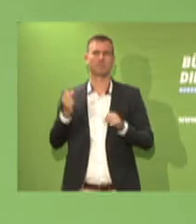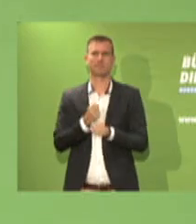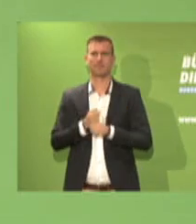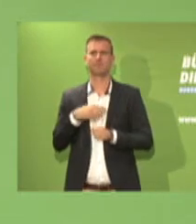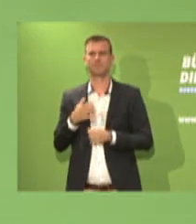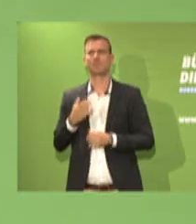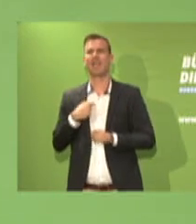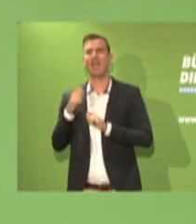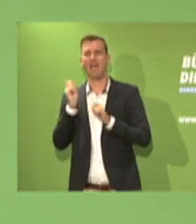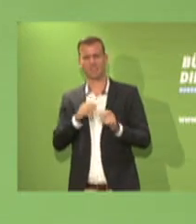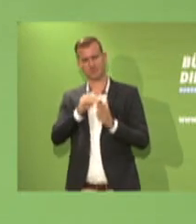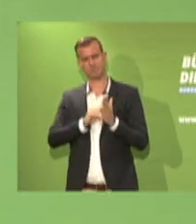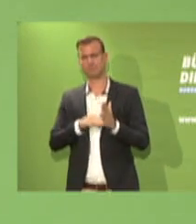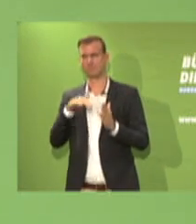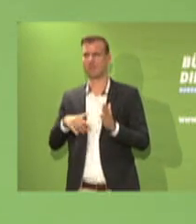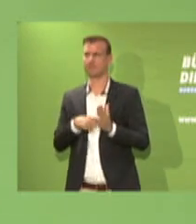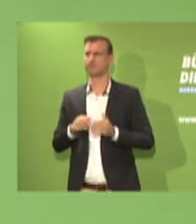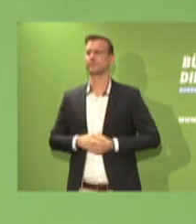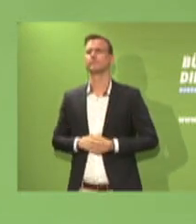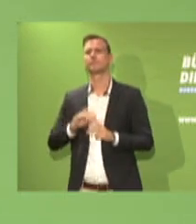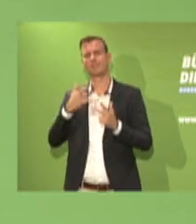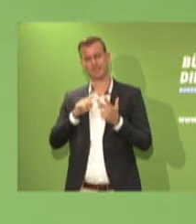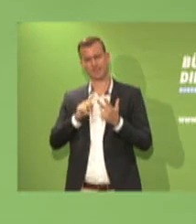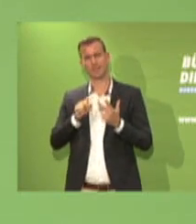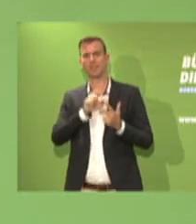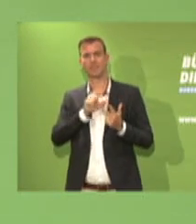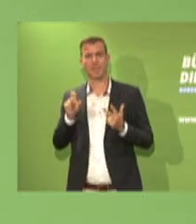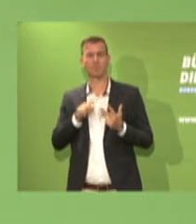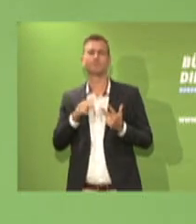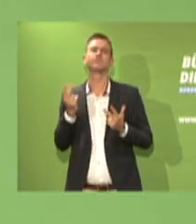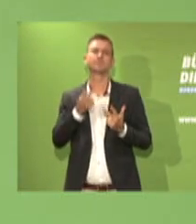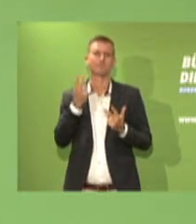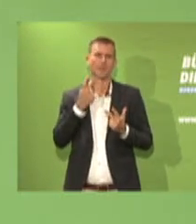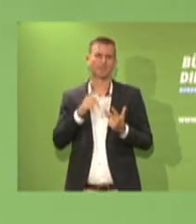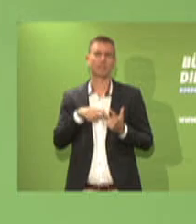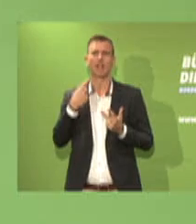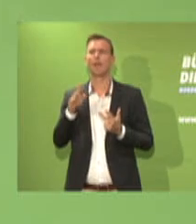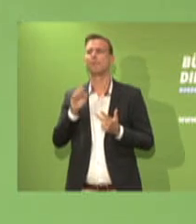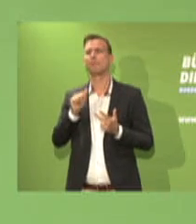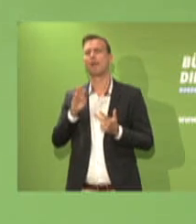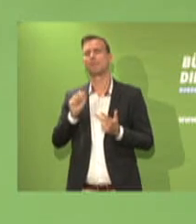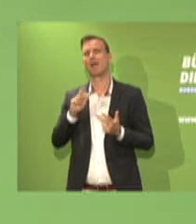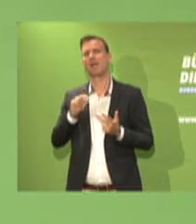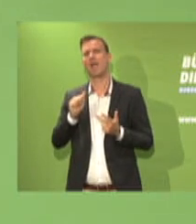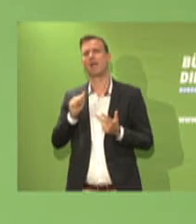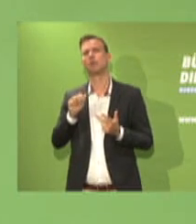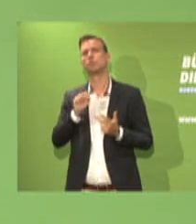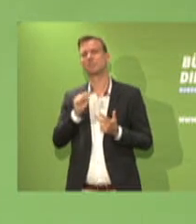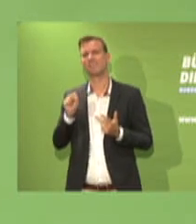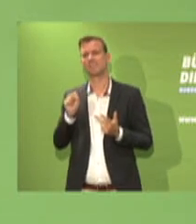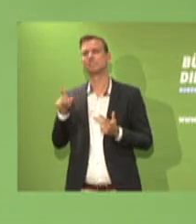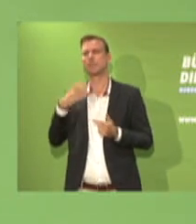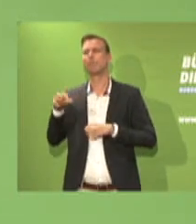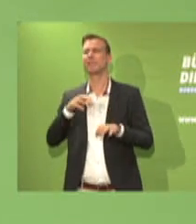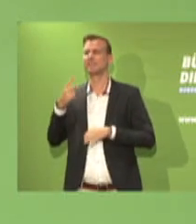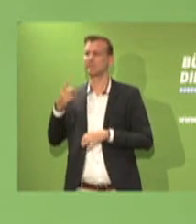diesem Antrag beschreiben. Drittes Thema ist natürlich, dazu wird auch gleich Barbara Steffens als Ministerin noch sprechen, ist, dass wir